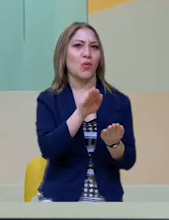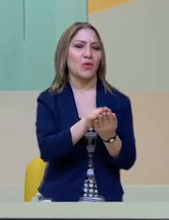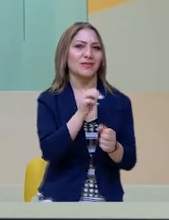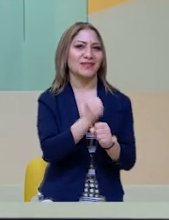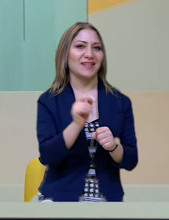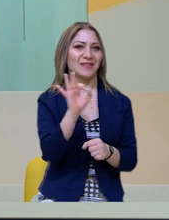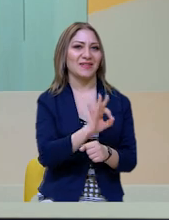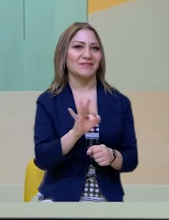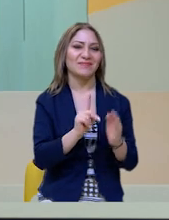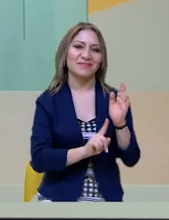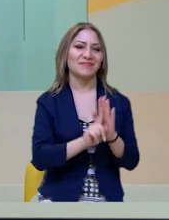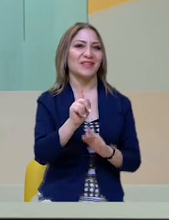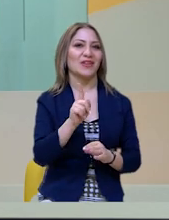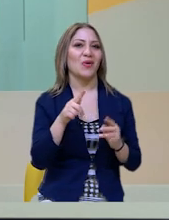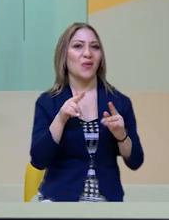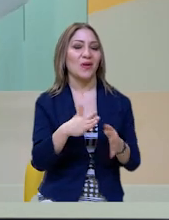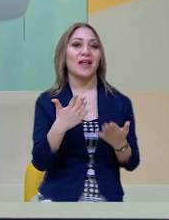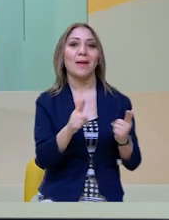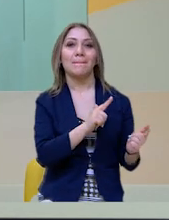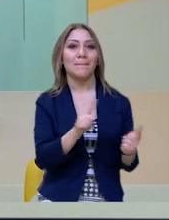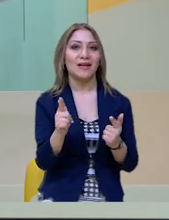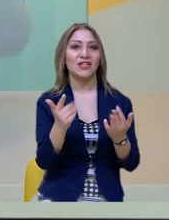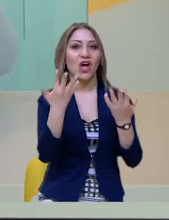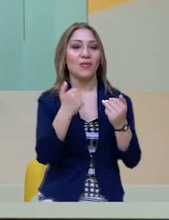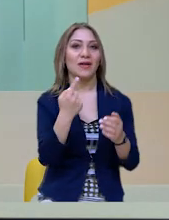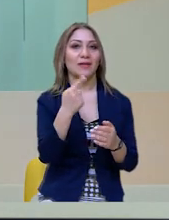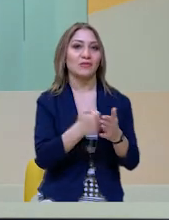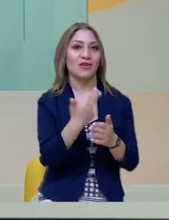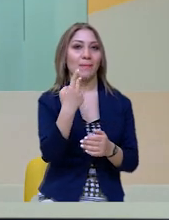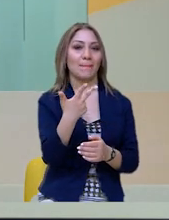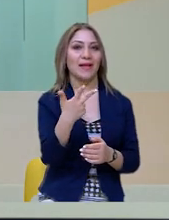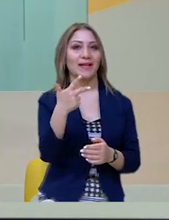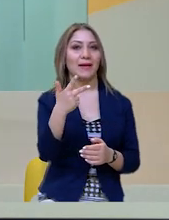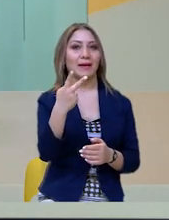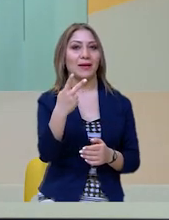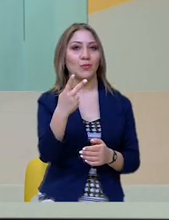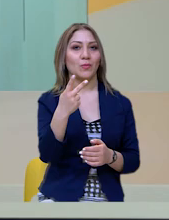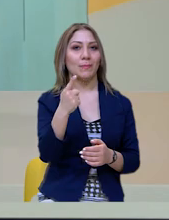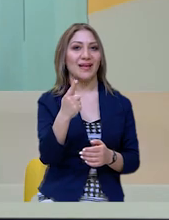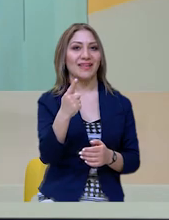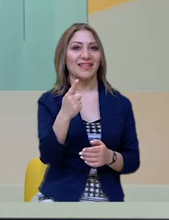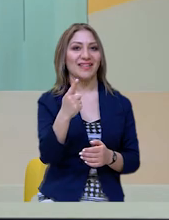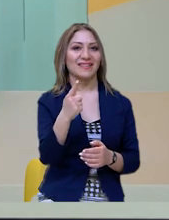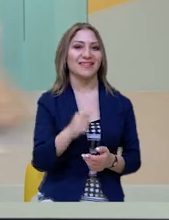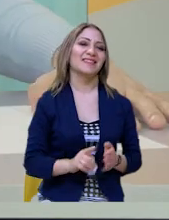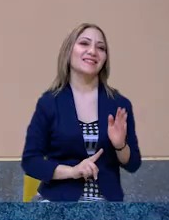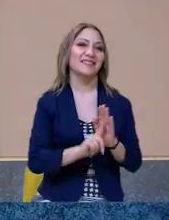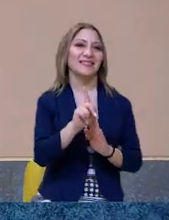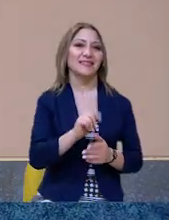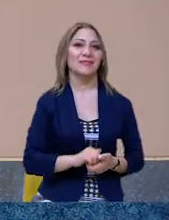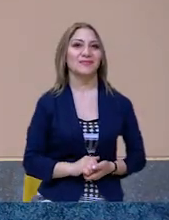համար։ Անցնենք գործի, եթե պատրաստեք, հաշվում ենք 3-ից միջև 1-ը ու սկսում ենք 3, 2, 1,